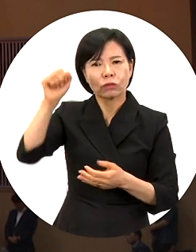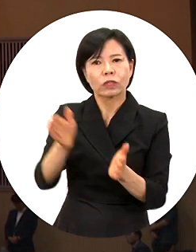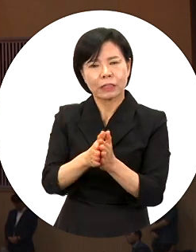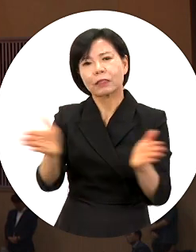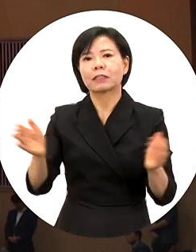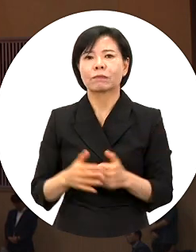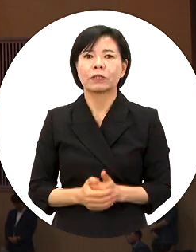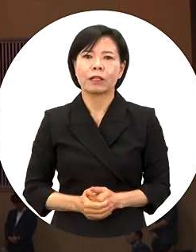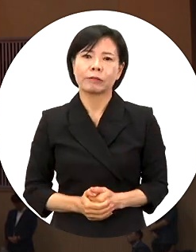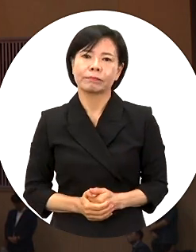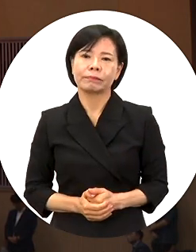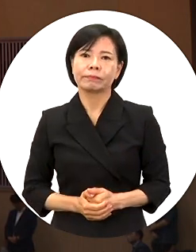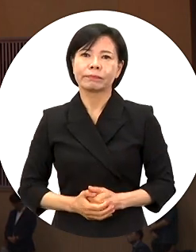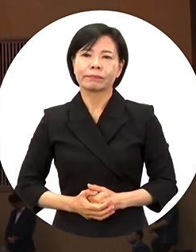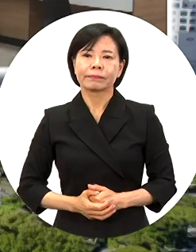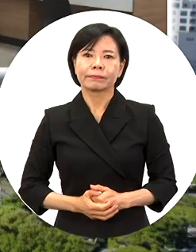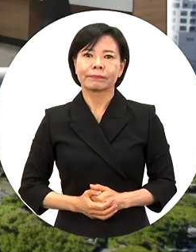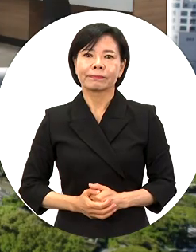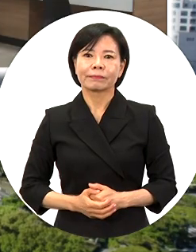서명운동도 전개했습니다.